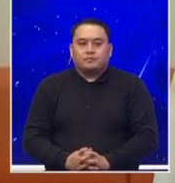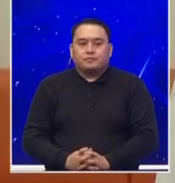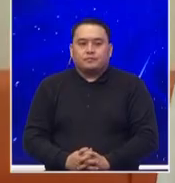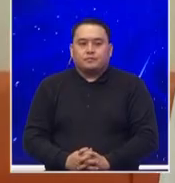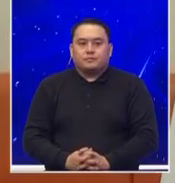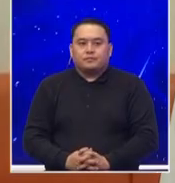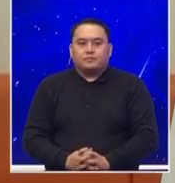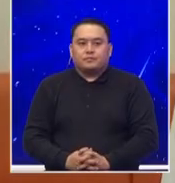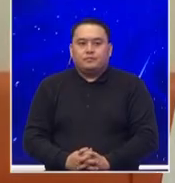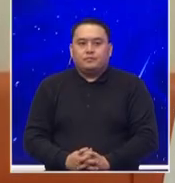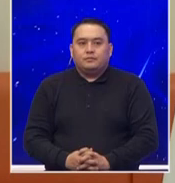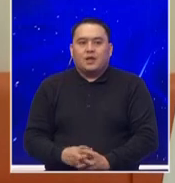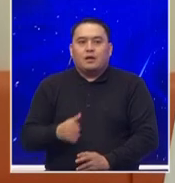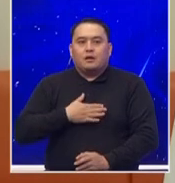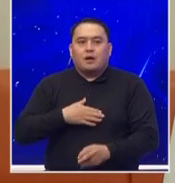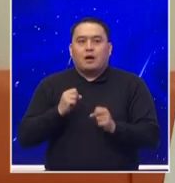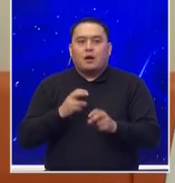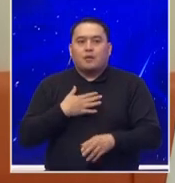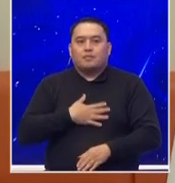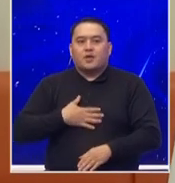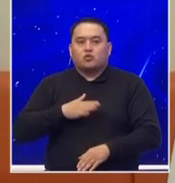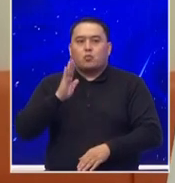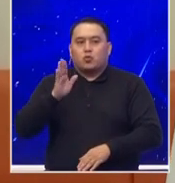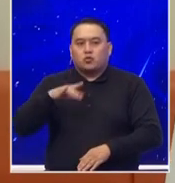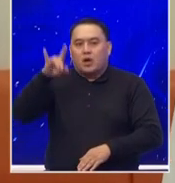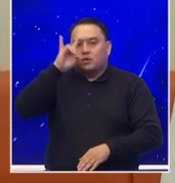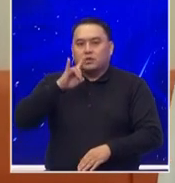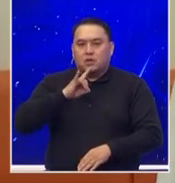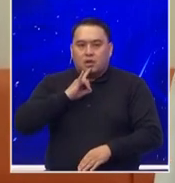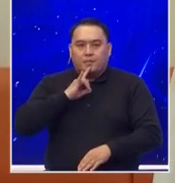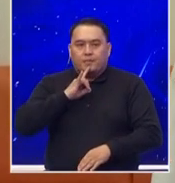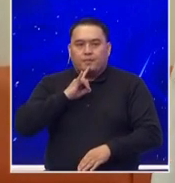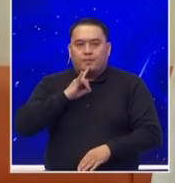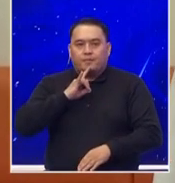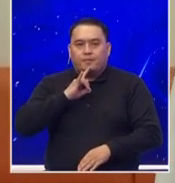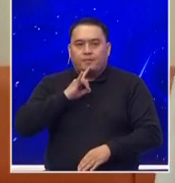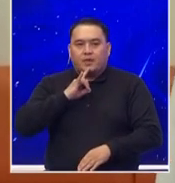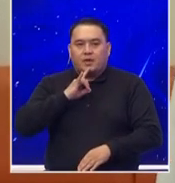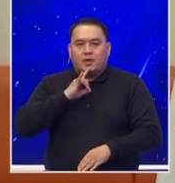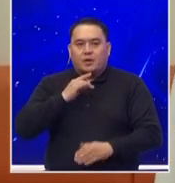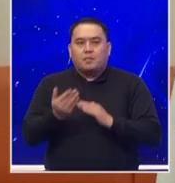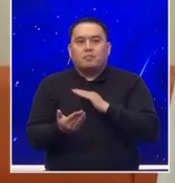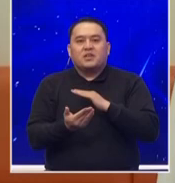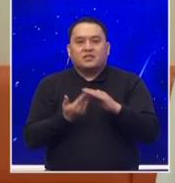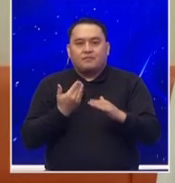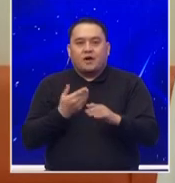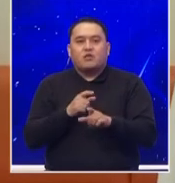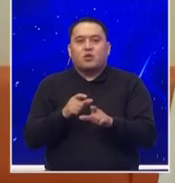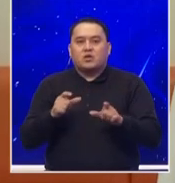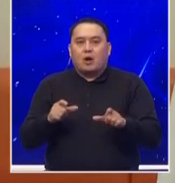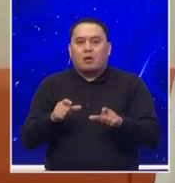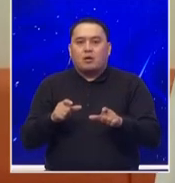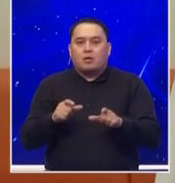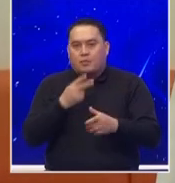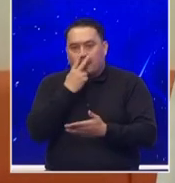Я, как сознательный гражданин, переживаю за будущее нашей страны и призываю граждан проявить